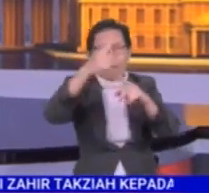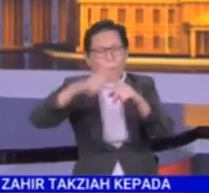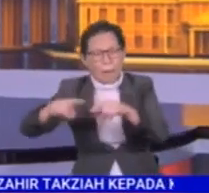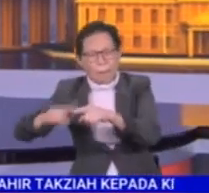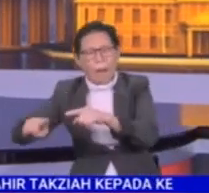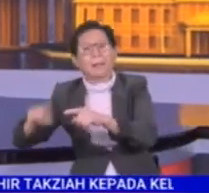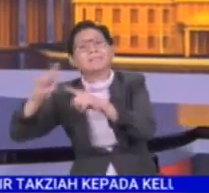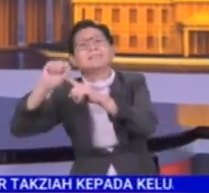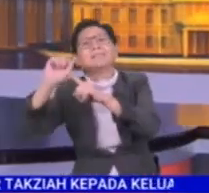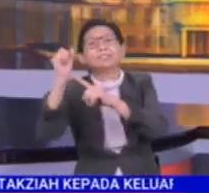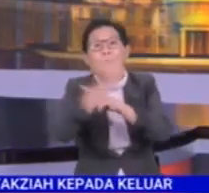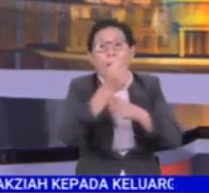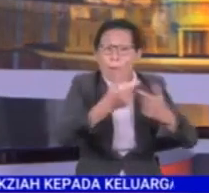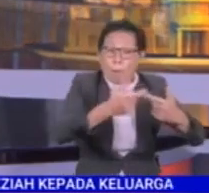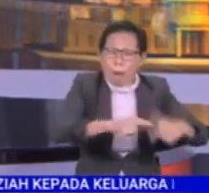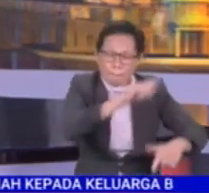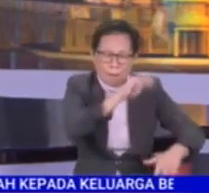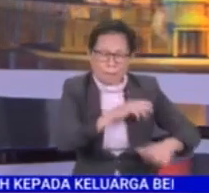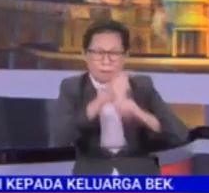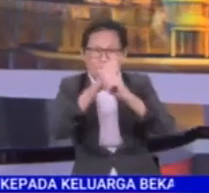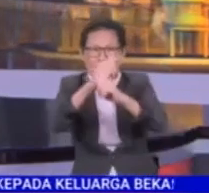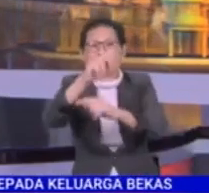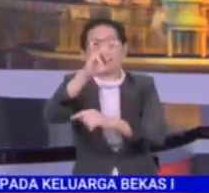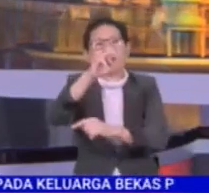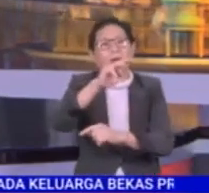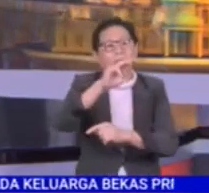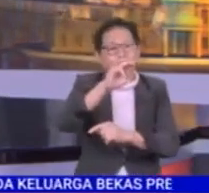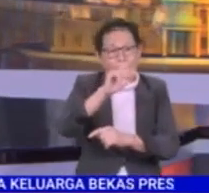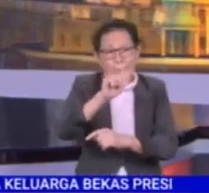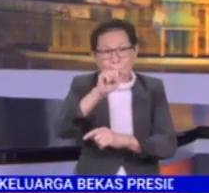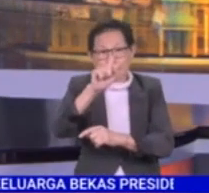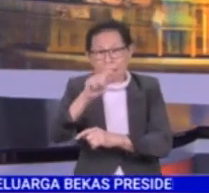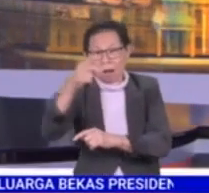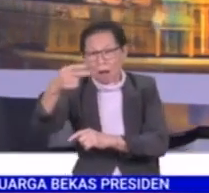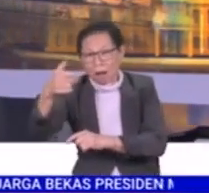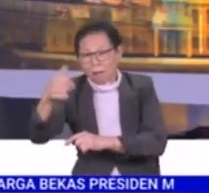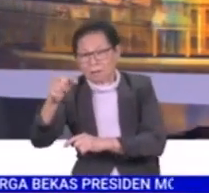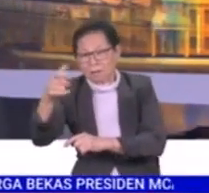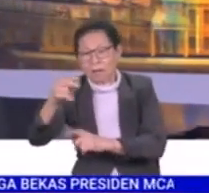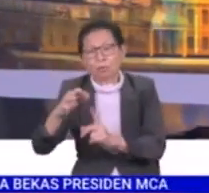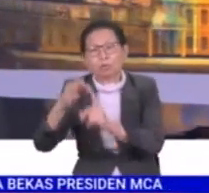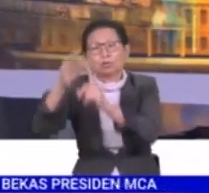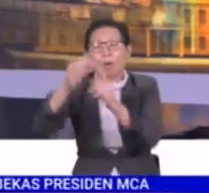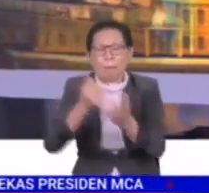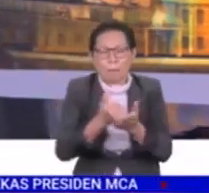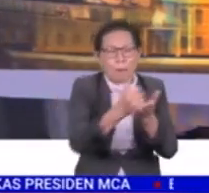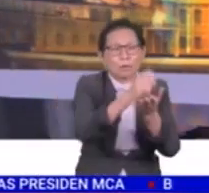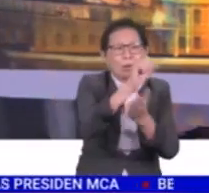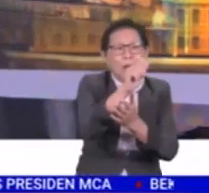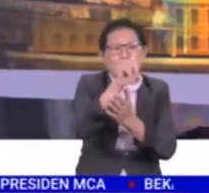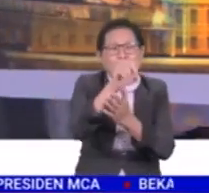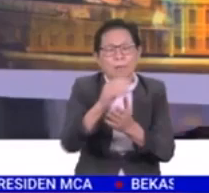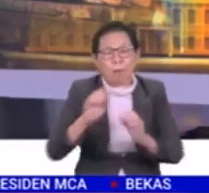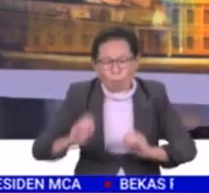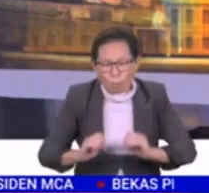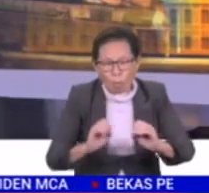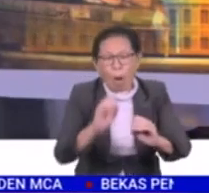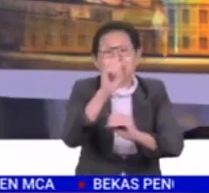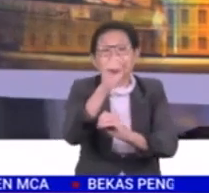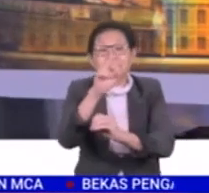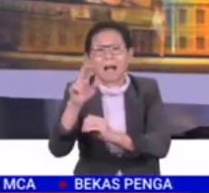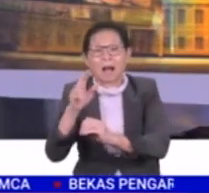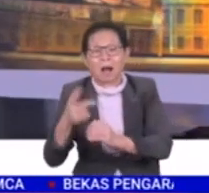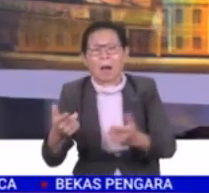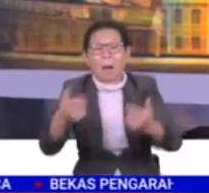pelbagai situasi. Menteri Pertahanan Datuk Seri Muhammad Hassan berkata ia khususnya bagi membantu ATM dalam operasi menyelamat penduduk